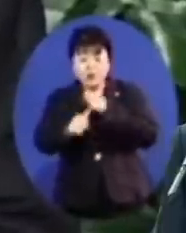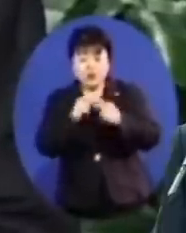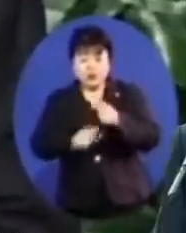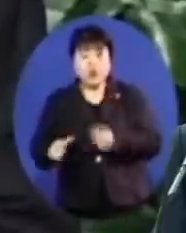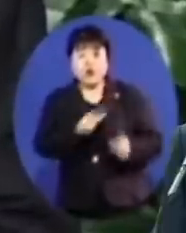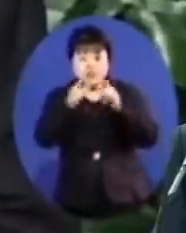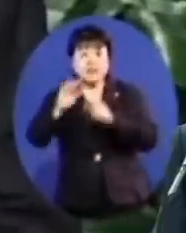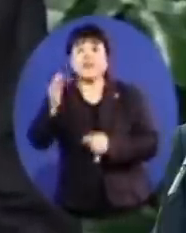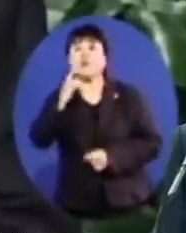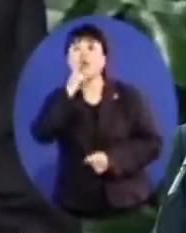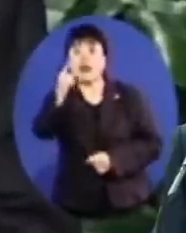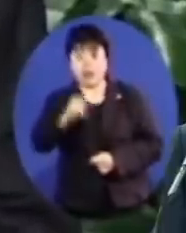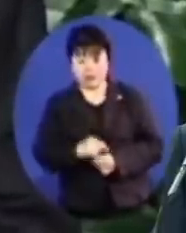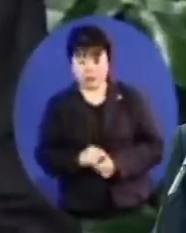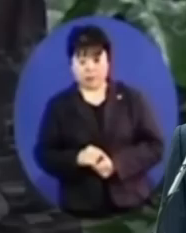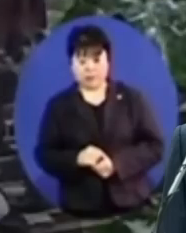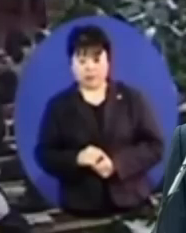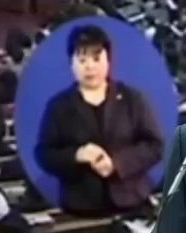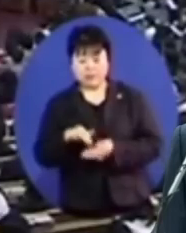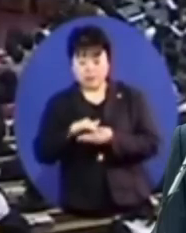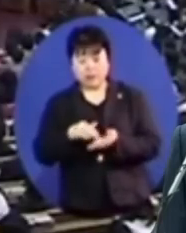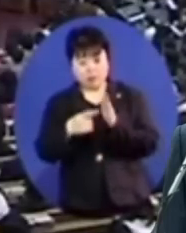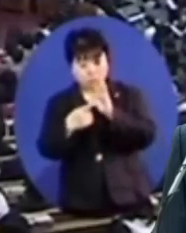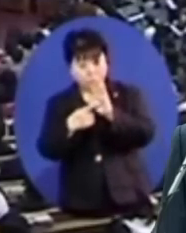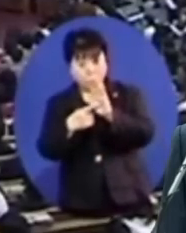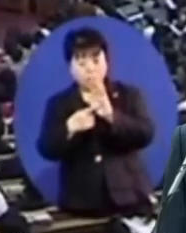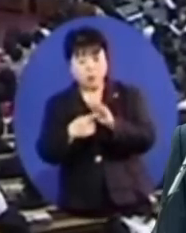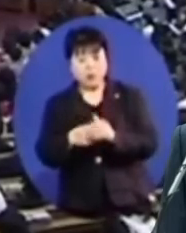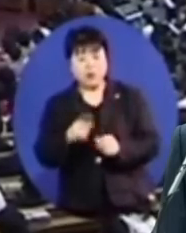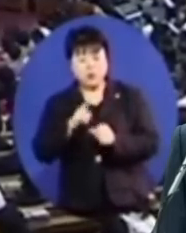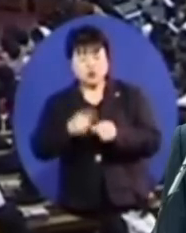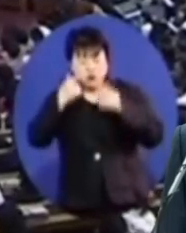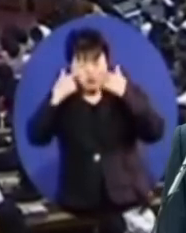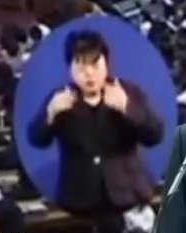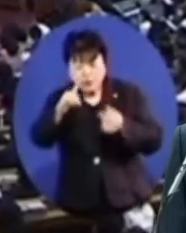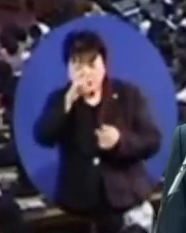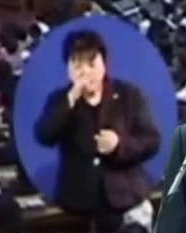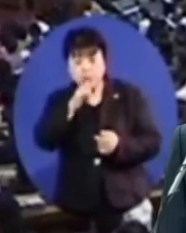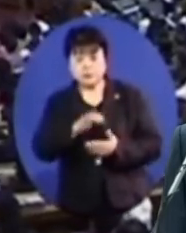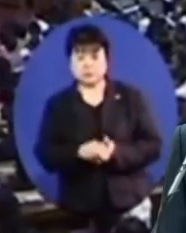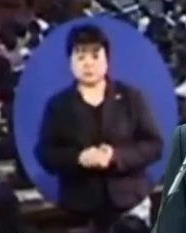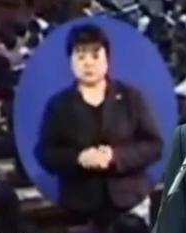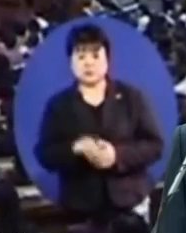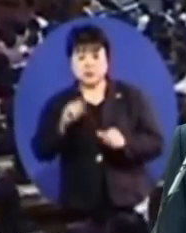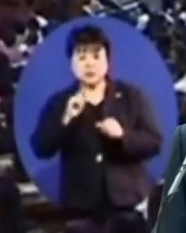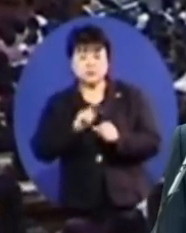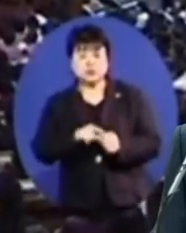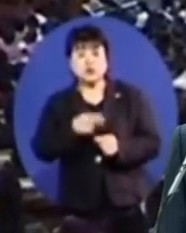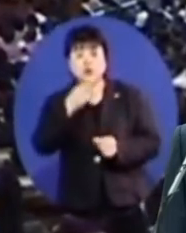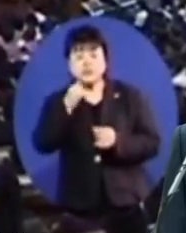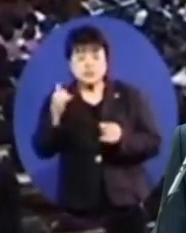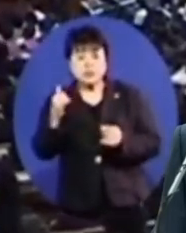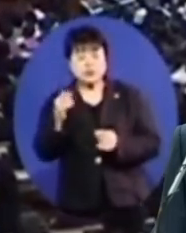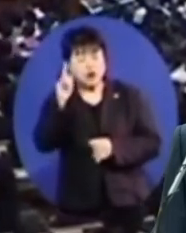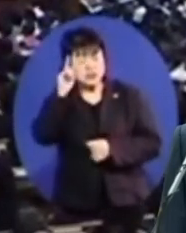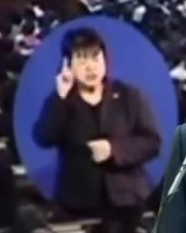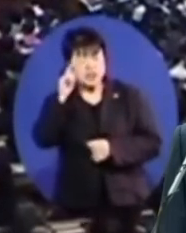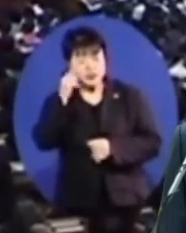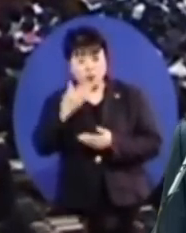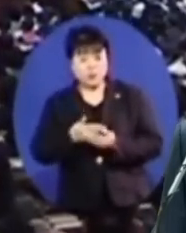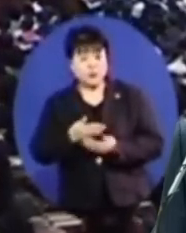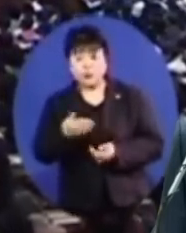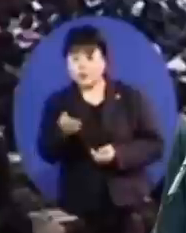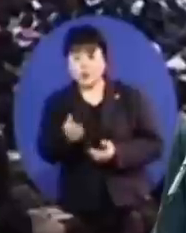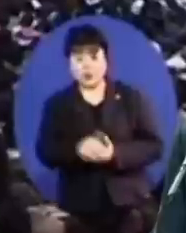살았었습니다. 연구원들은 삶의 목적이 분명한 사람들에게는 그렇지 않은 사람들보다도 스트레스를 얻지 않은 호르몬이 더 많이 나온다는